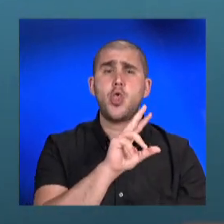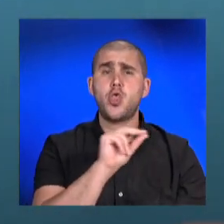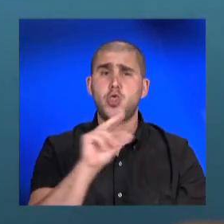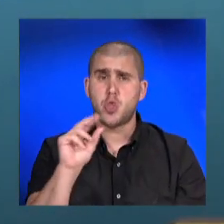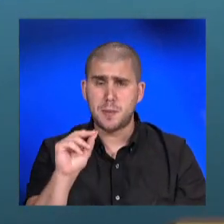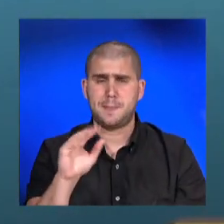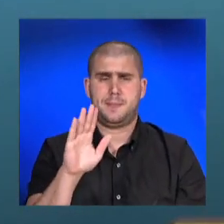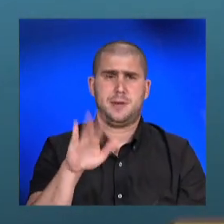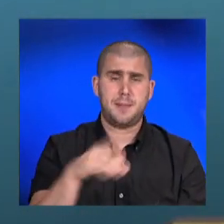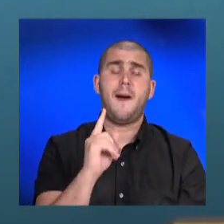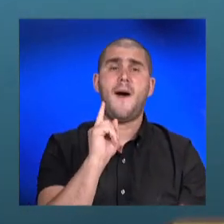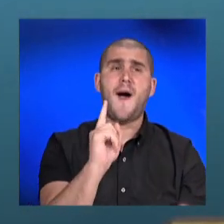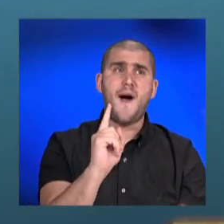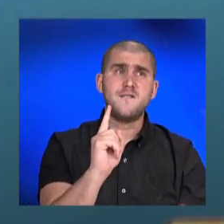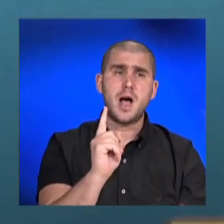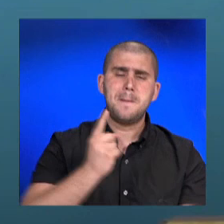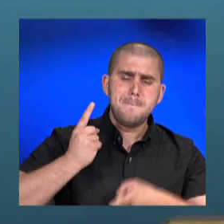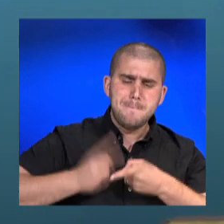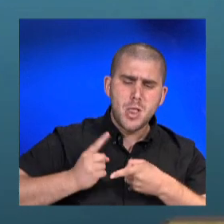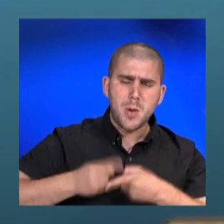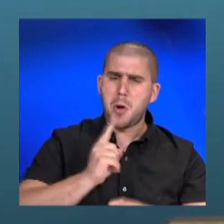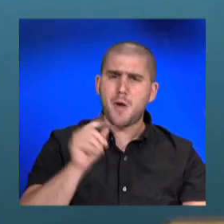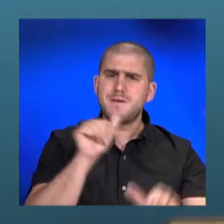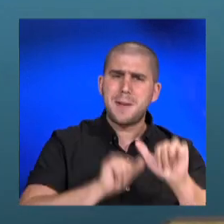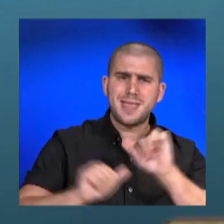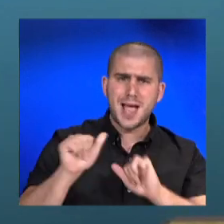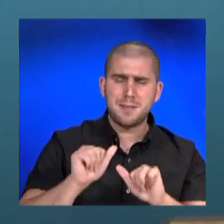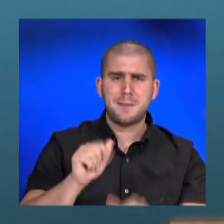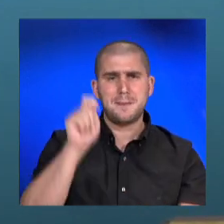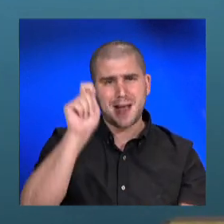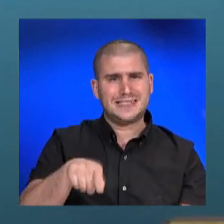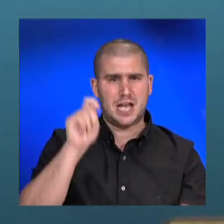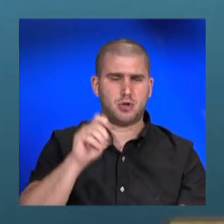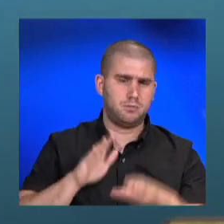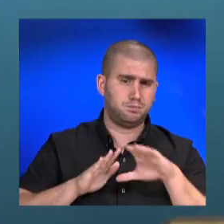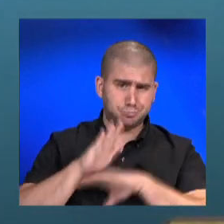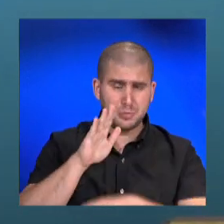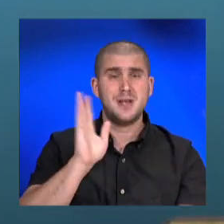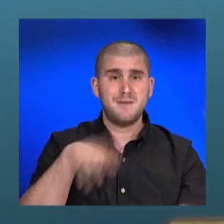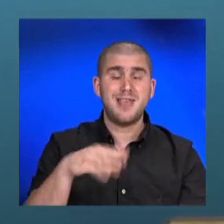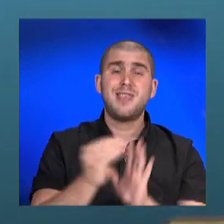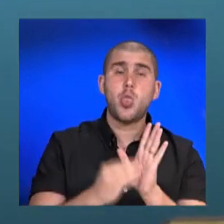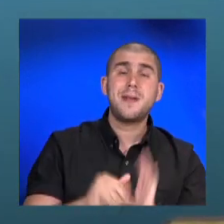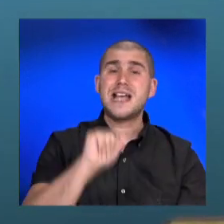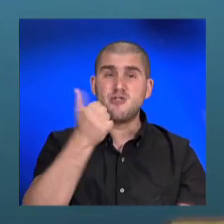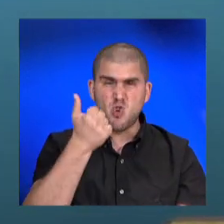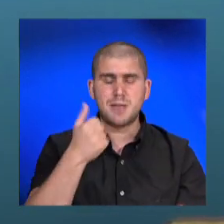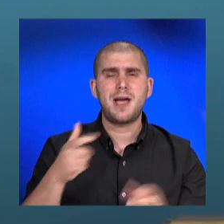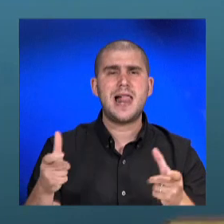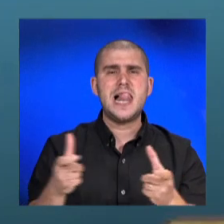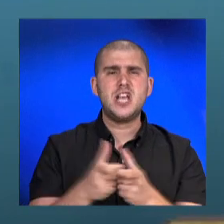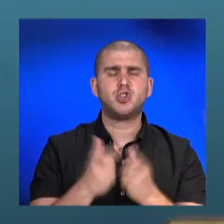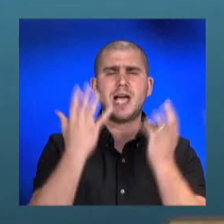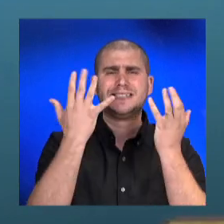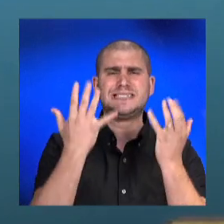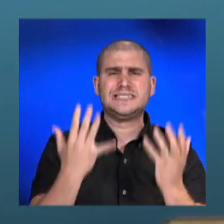לא מדויקים ומדעיים בכרטיסי האשראי, בנתונים ראשוניים של הלשכה המרכזית לסטטיסטיקה. אתם רואים